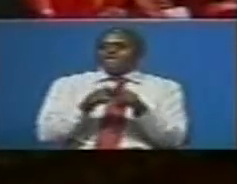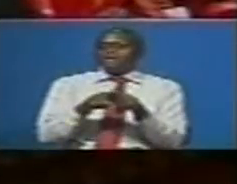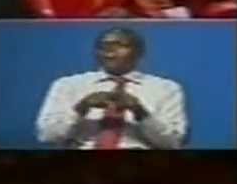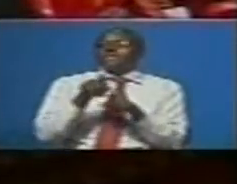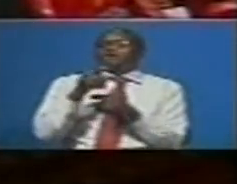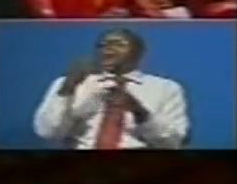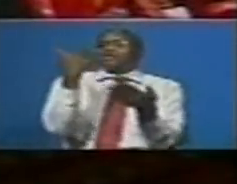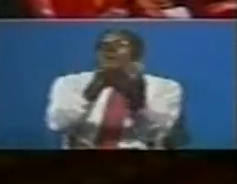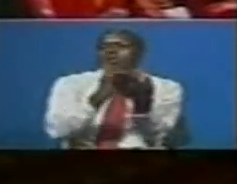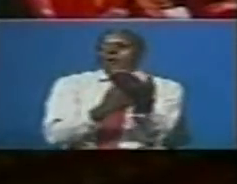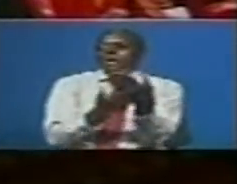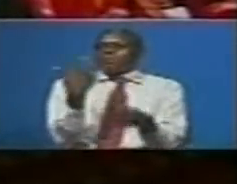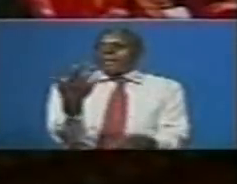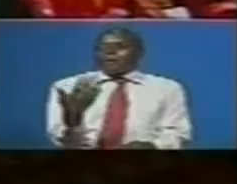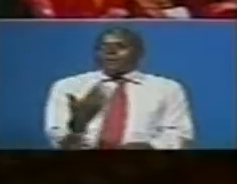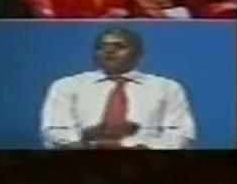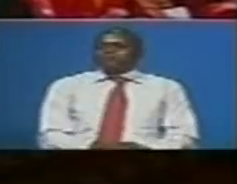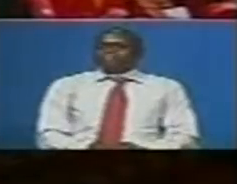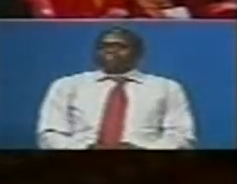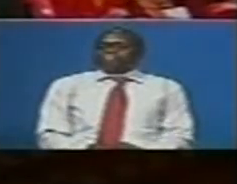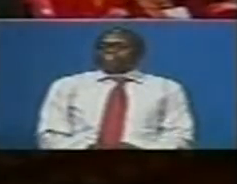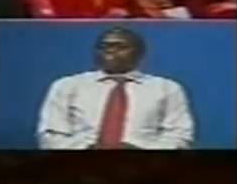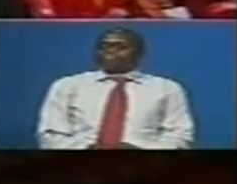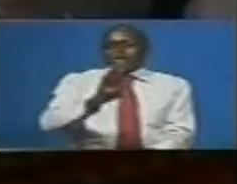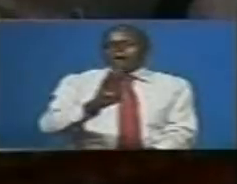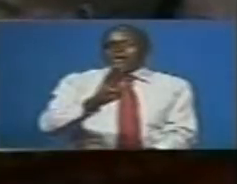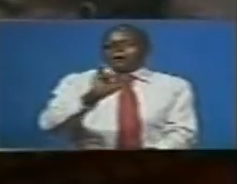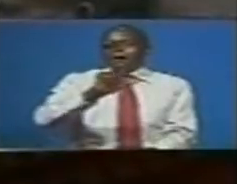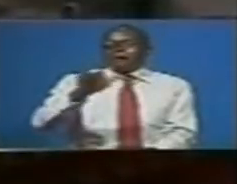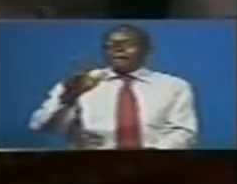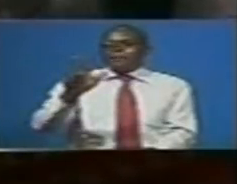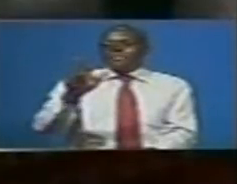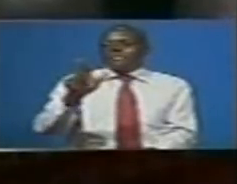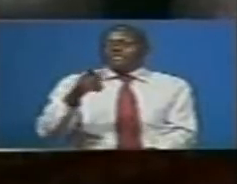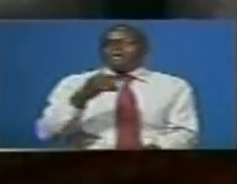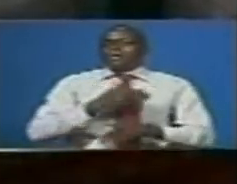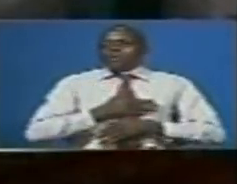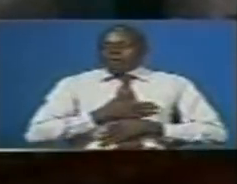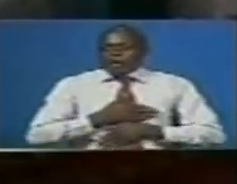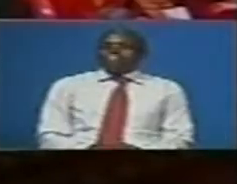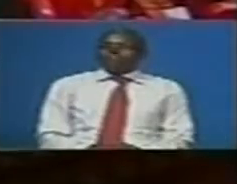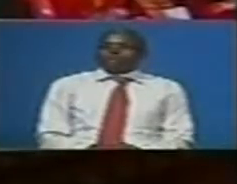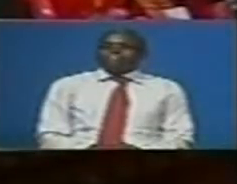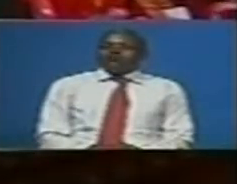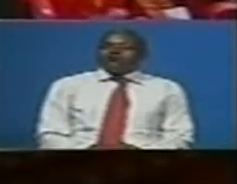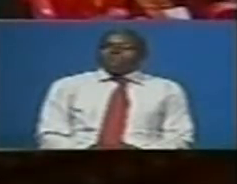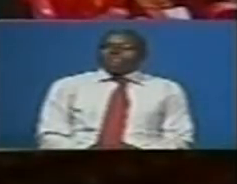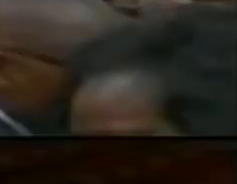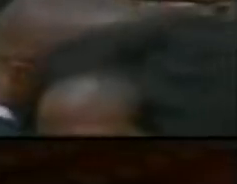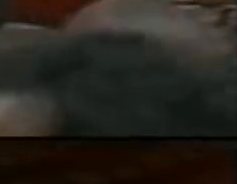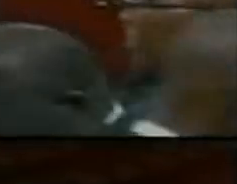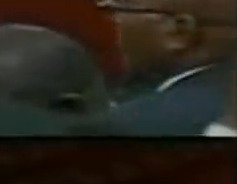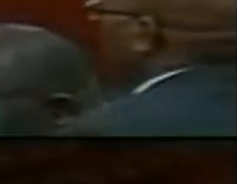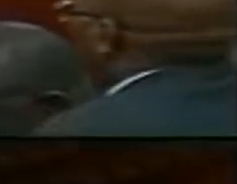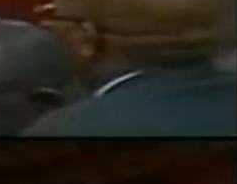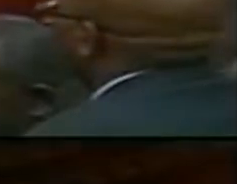Kizaazaa ndani ya bunge kisipumzishwe. Spika Muturi asiache kelele za chura kumzuia ng'ombe kunywa maji, akipewa ulinzi